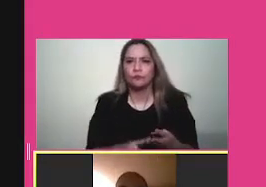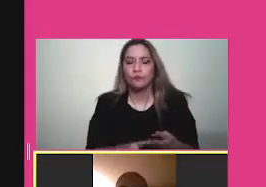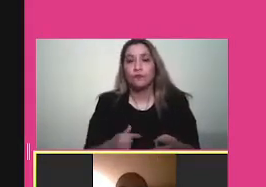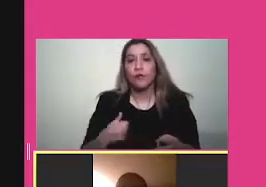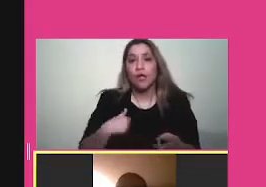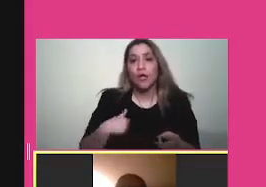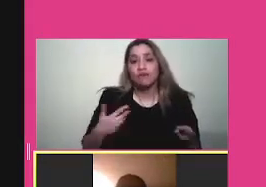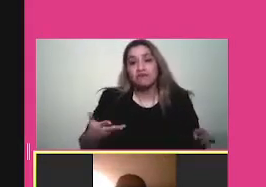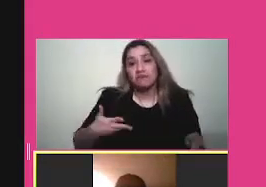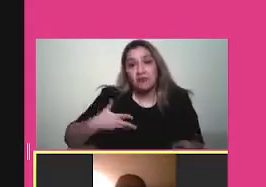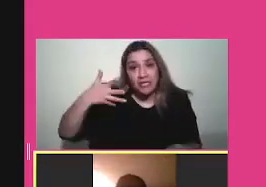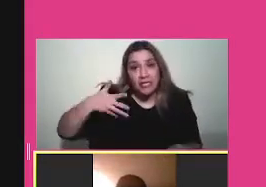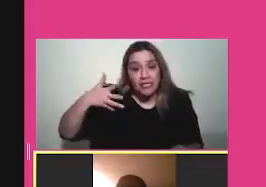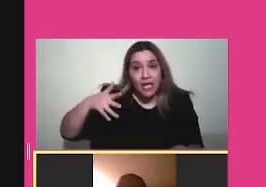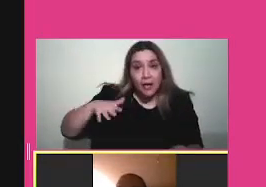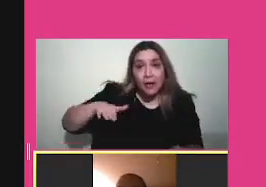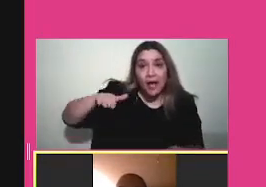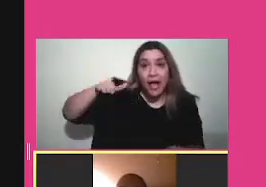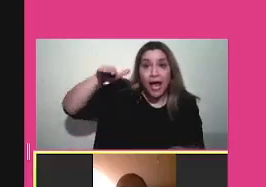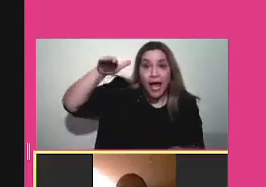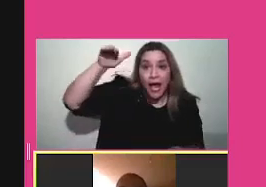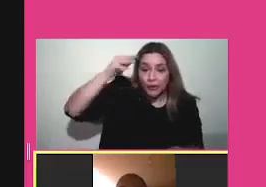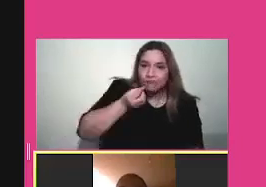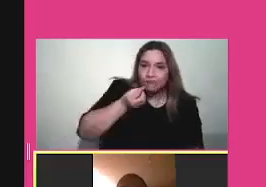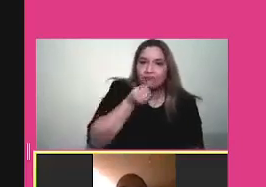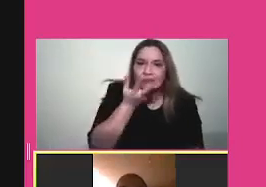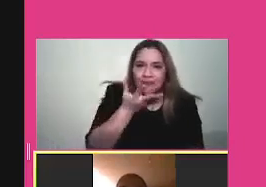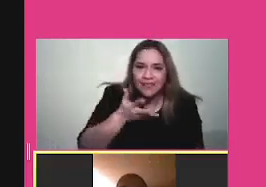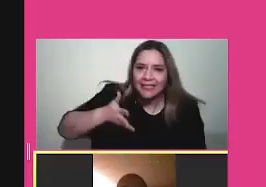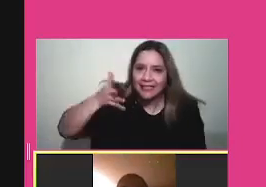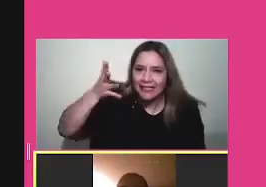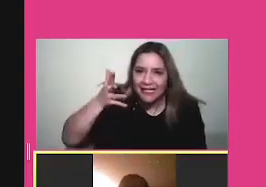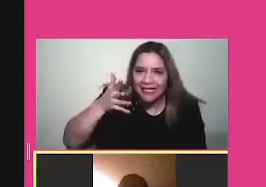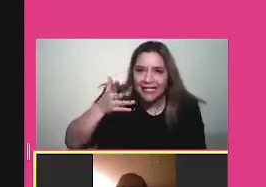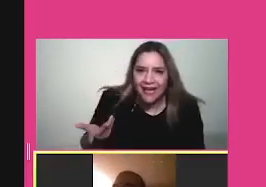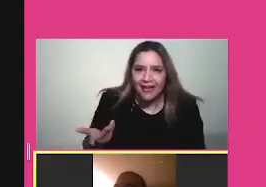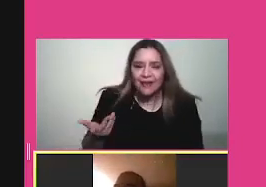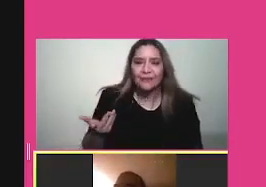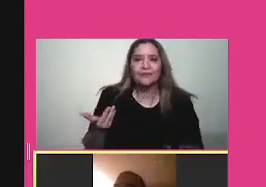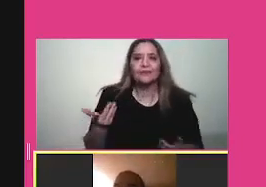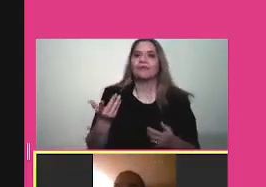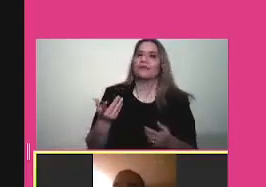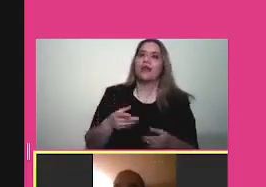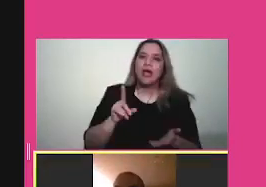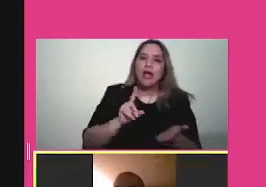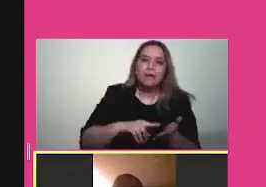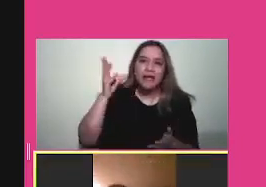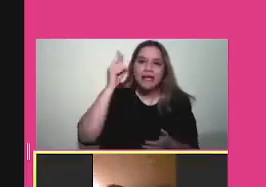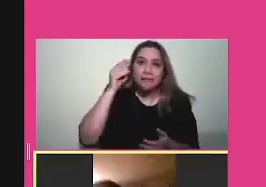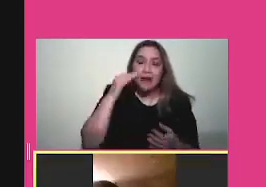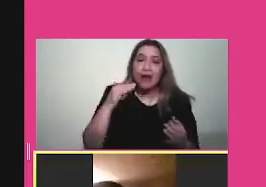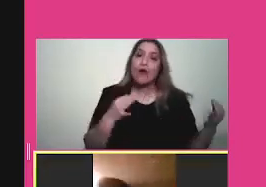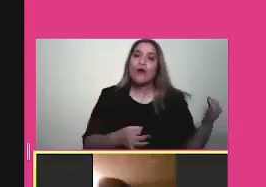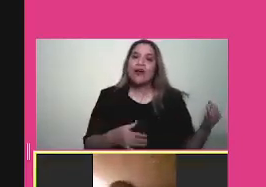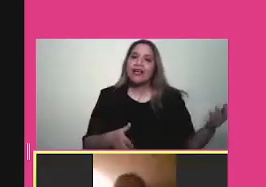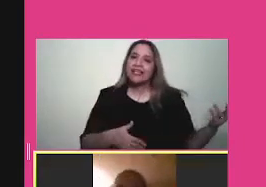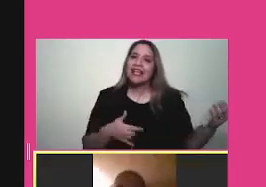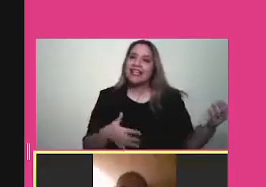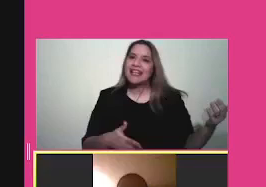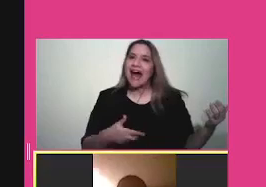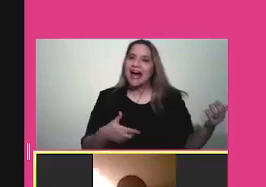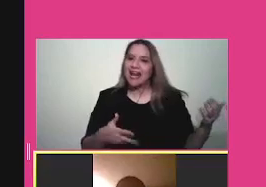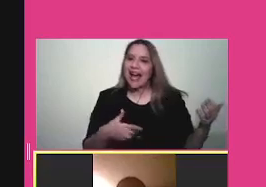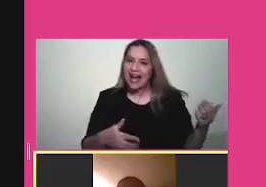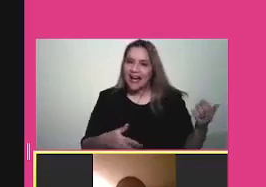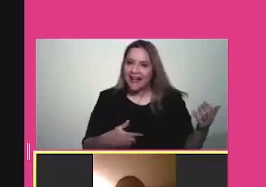όπως με μαρτύρησε και η Βασιλική και να μπήκα στη διαδικασία να μάθω ακόμα και κιθάρα, αν δείξει μετά λίγο